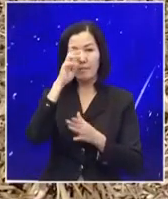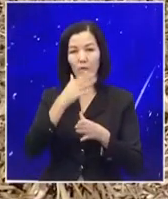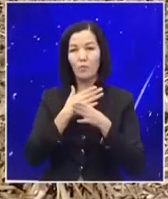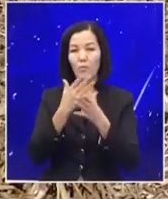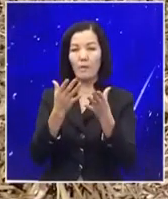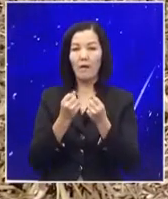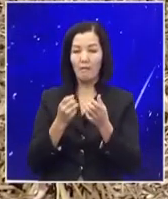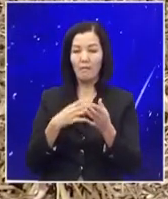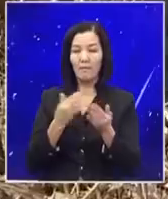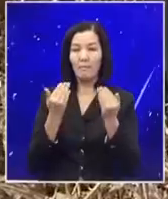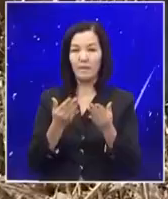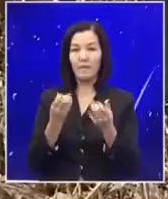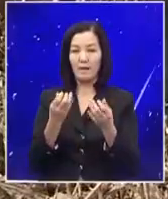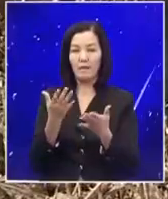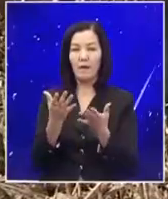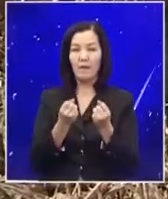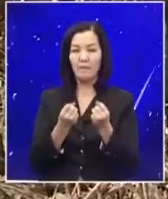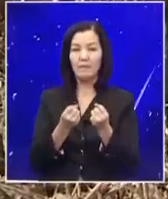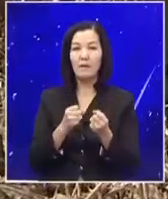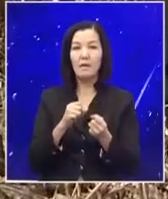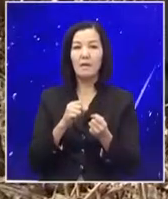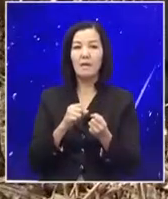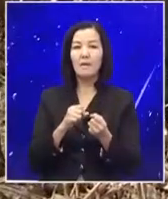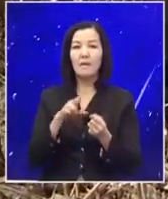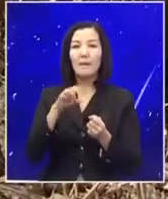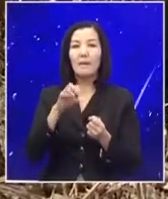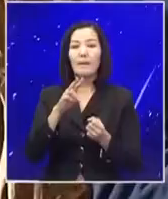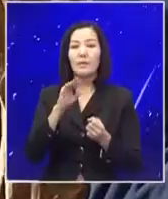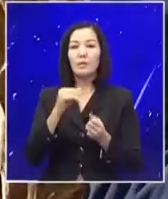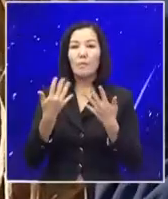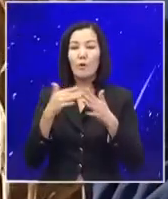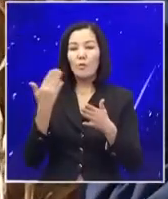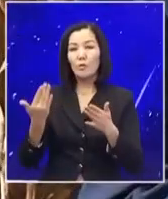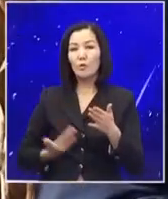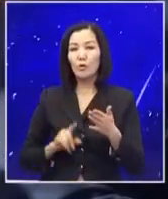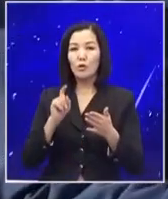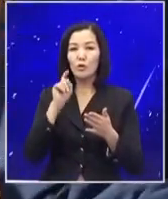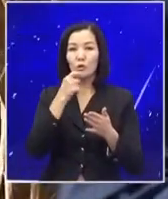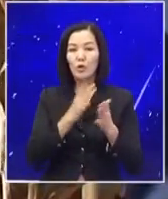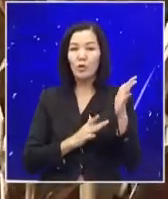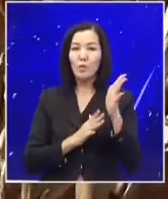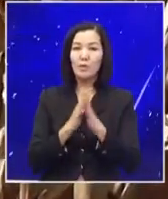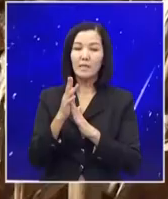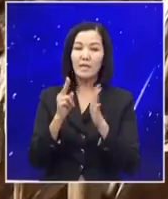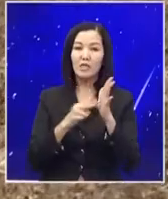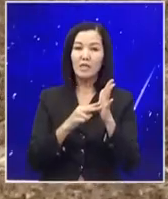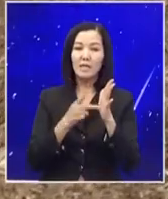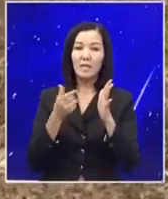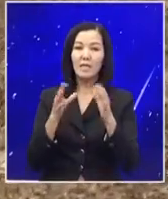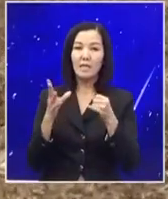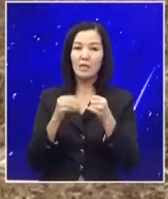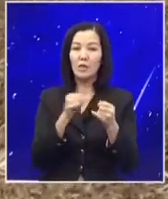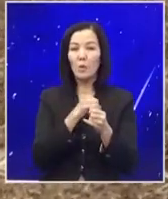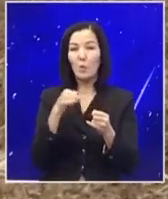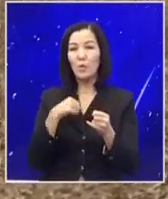бұрса аламыз соны. Марубжан Қасымов Пенжім ауылының тұрғыны жүгері өсіреді. 7 гектар алқапты бір өзі қарап отыр.